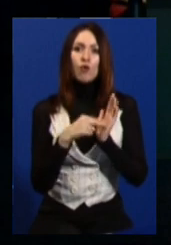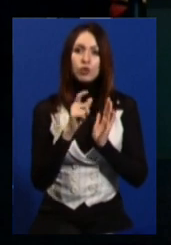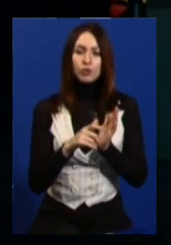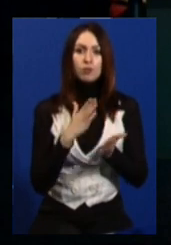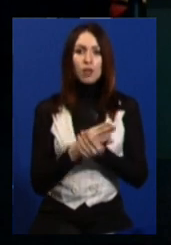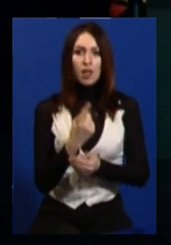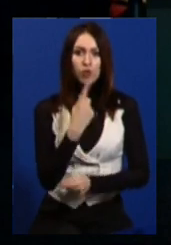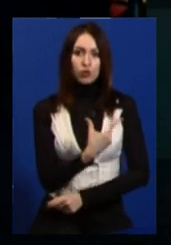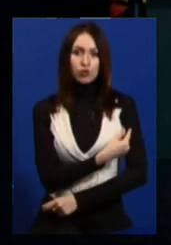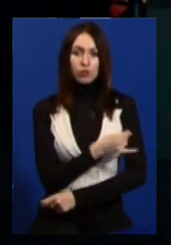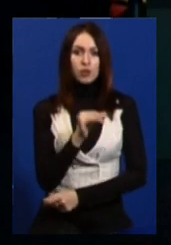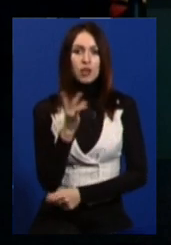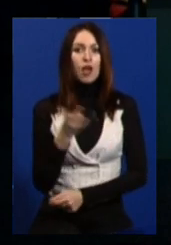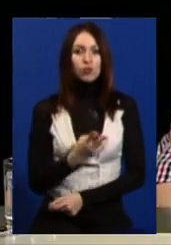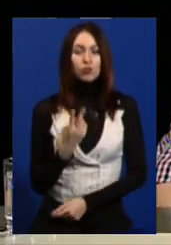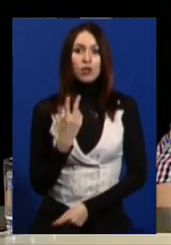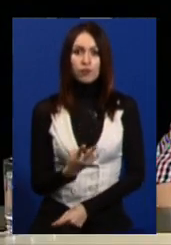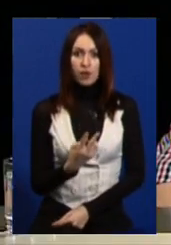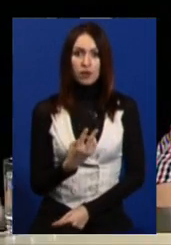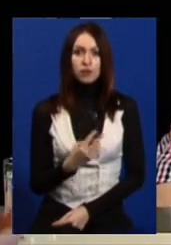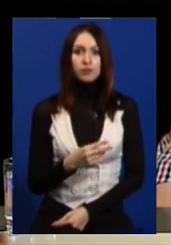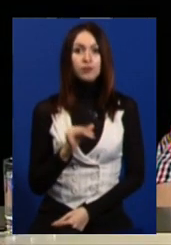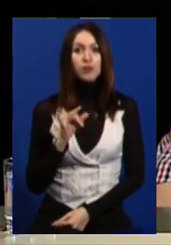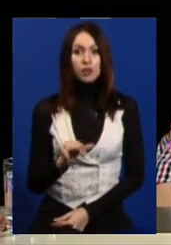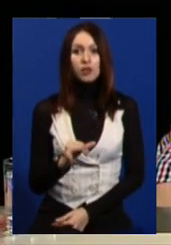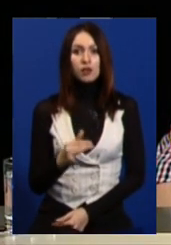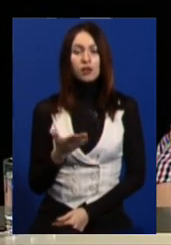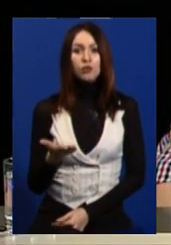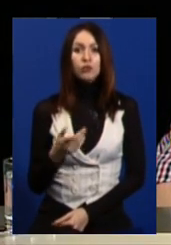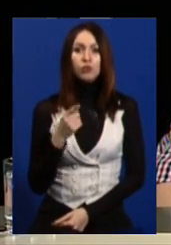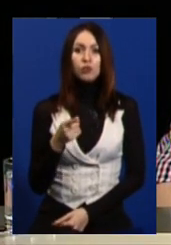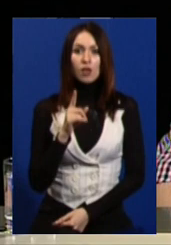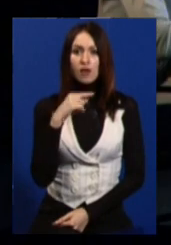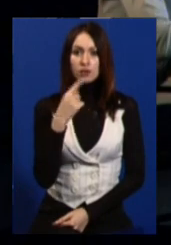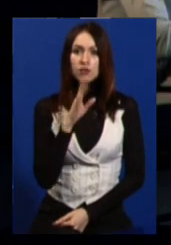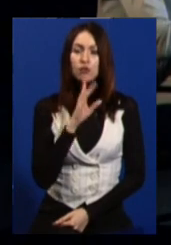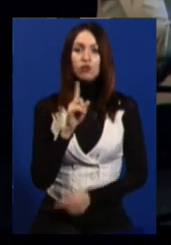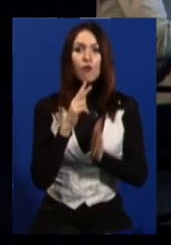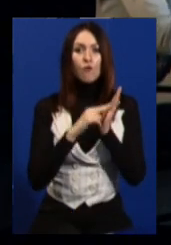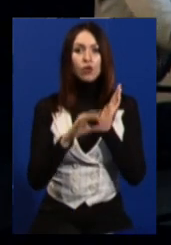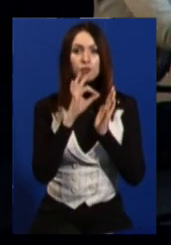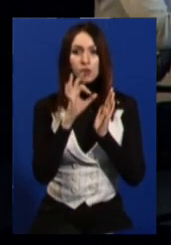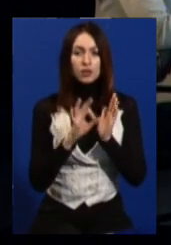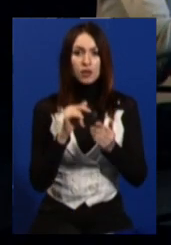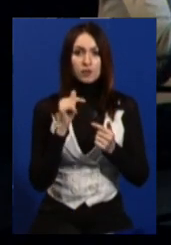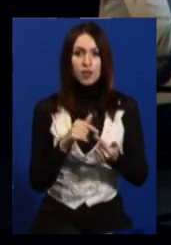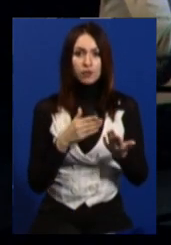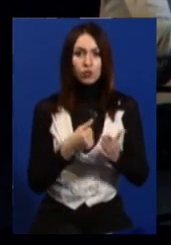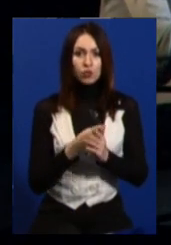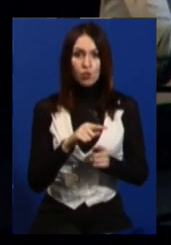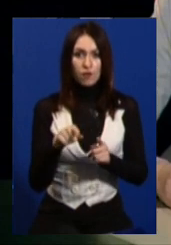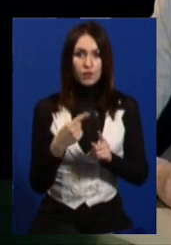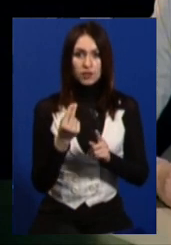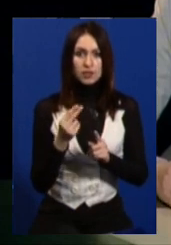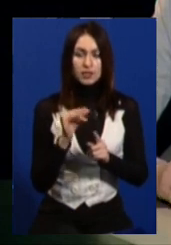одне щеплення з двох. І ну, вона тоді казала, що 80% відповідно ось до цих цифр